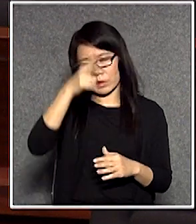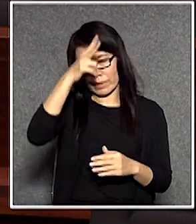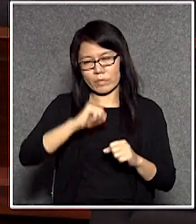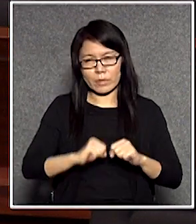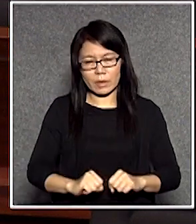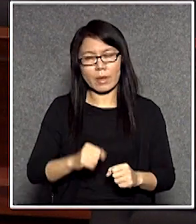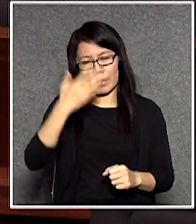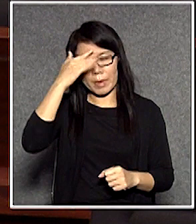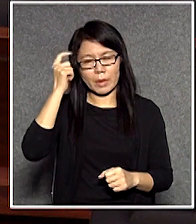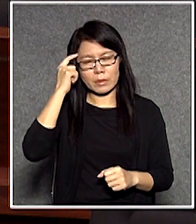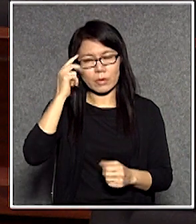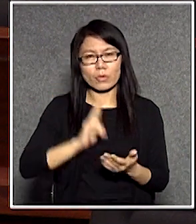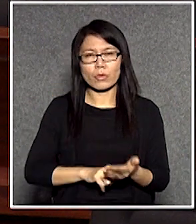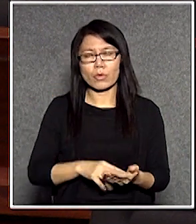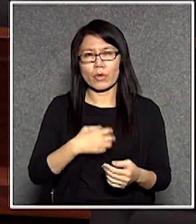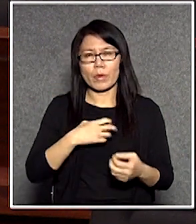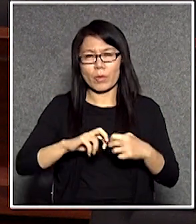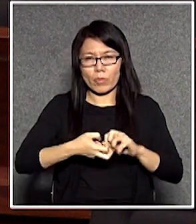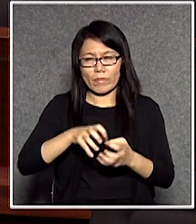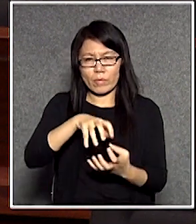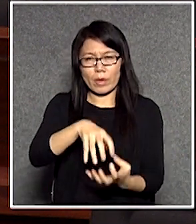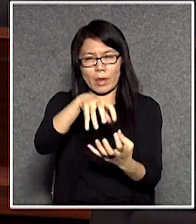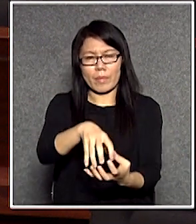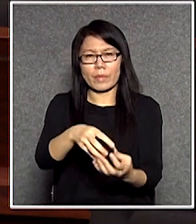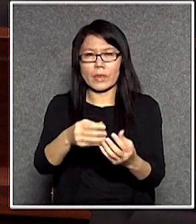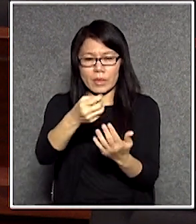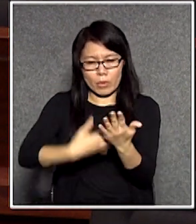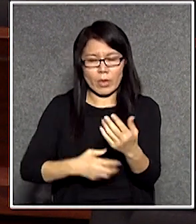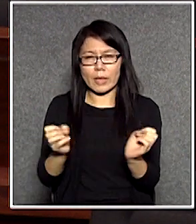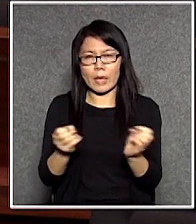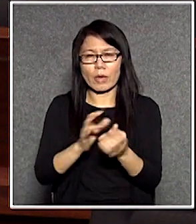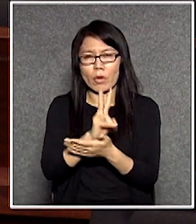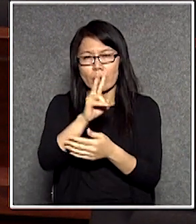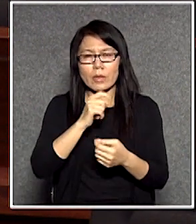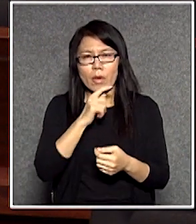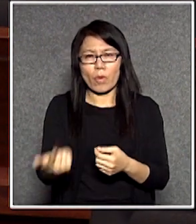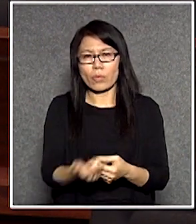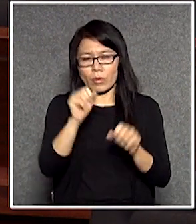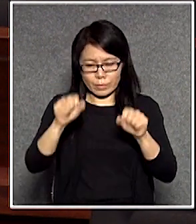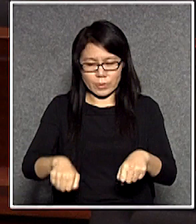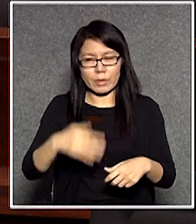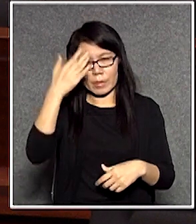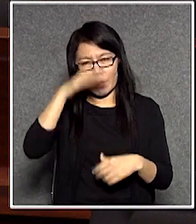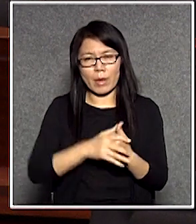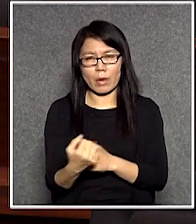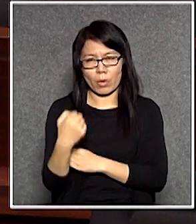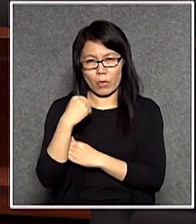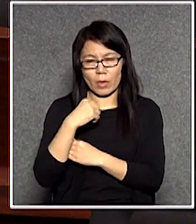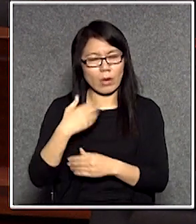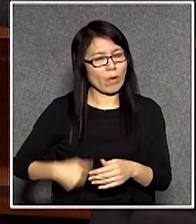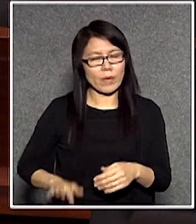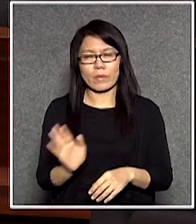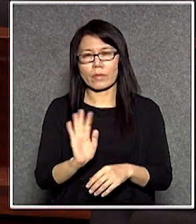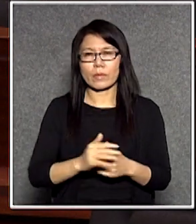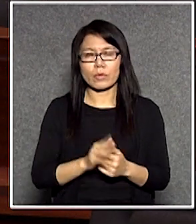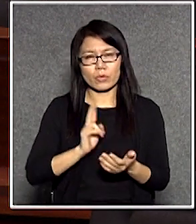解的，我相信骨灰庵條例討論了兩年得到大量的共識，這些努力是不會白費的，